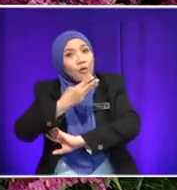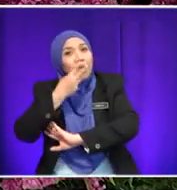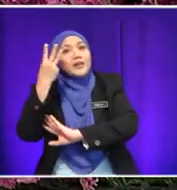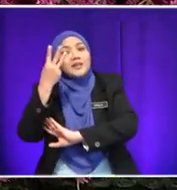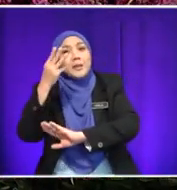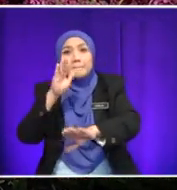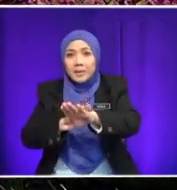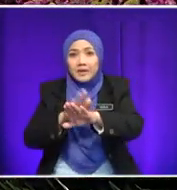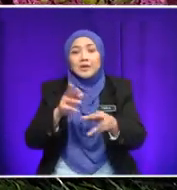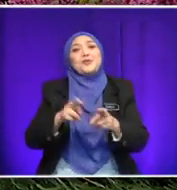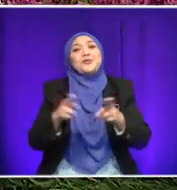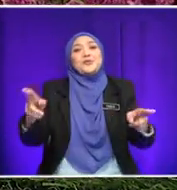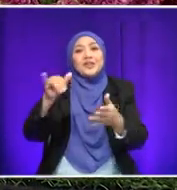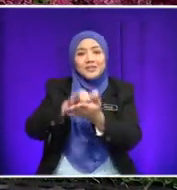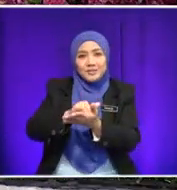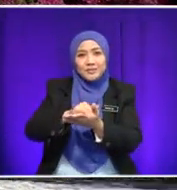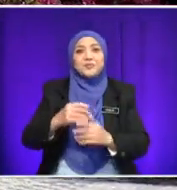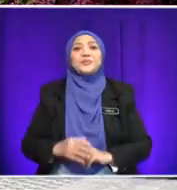atau ruang tersebut